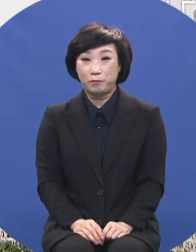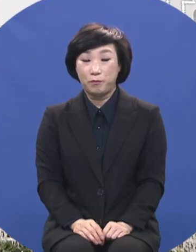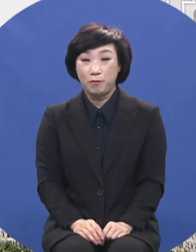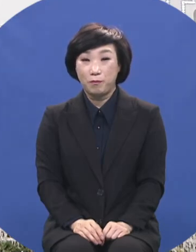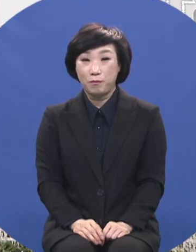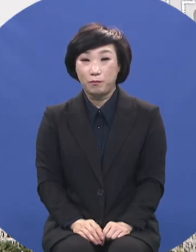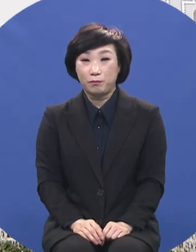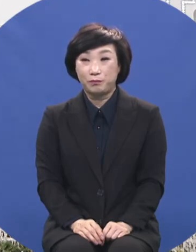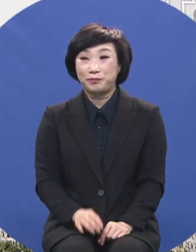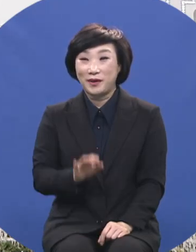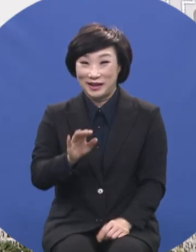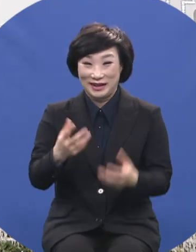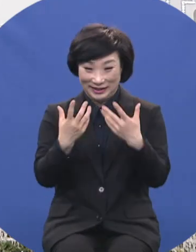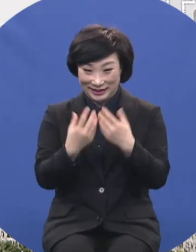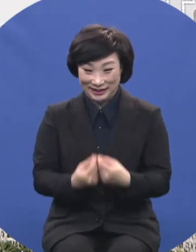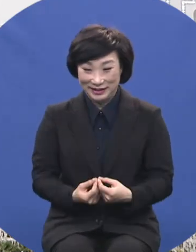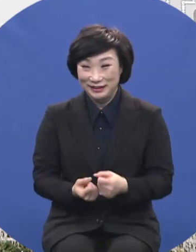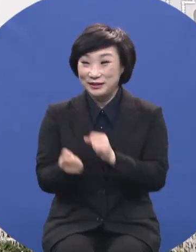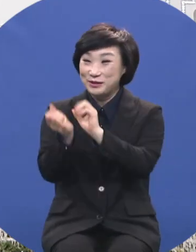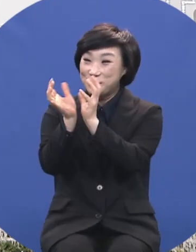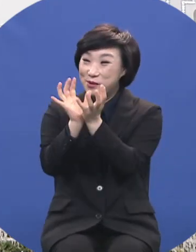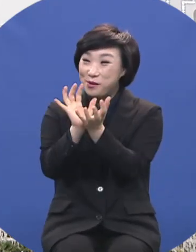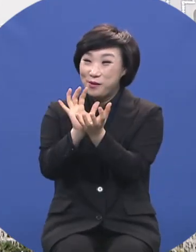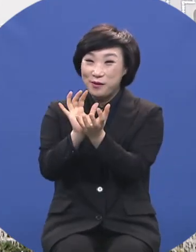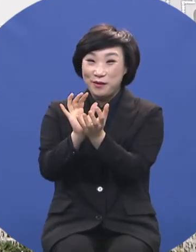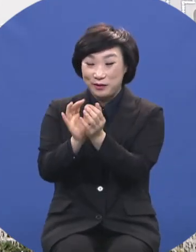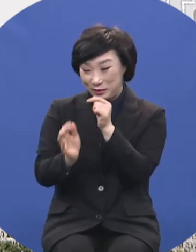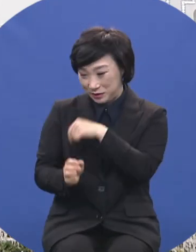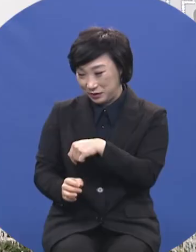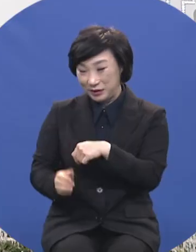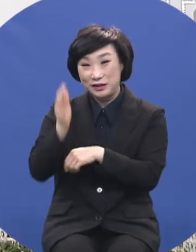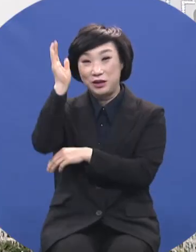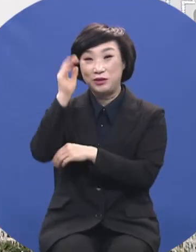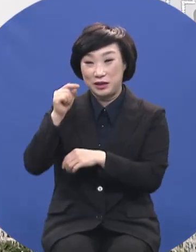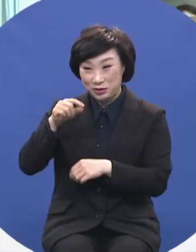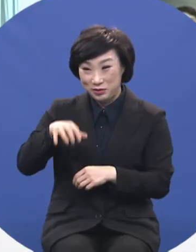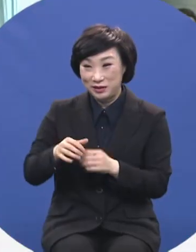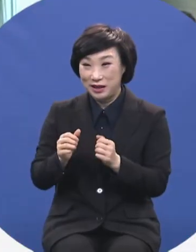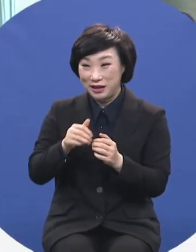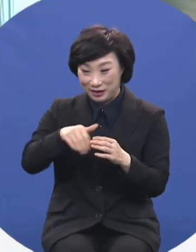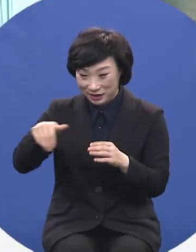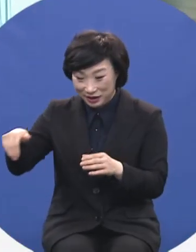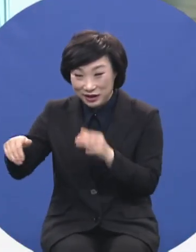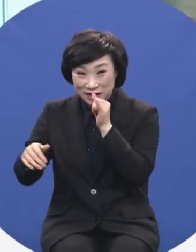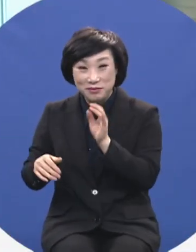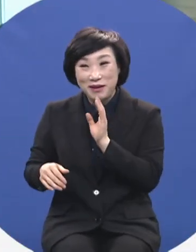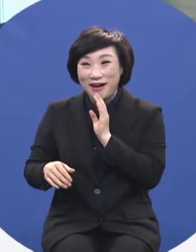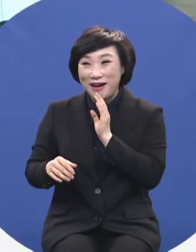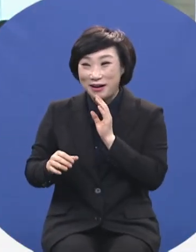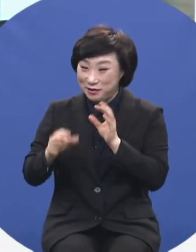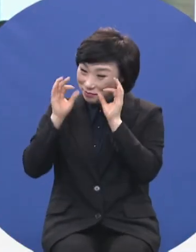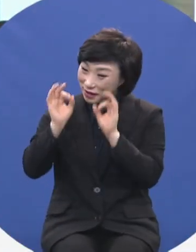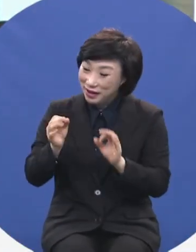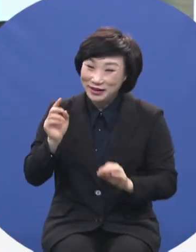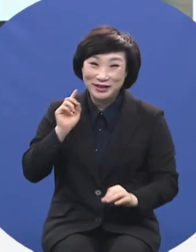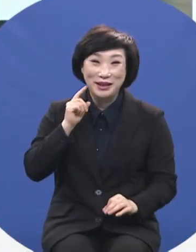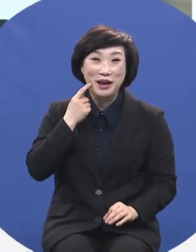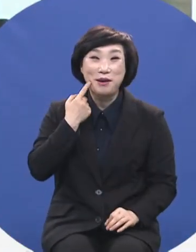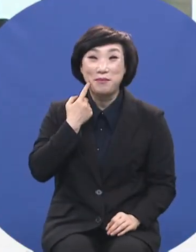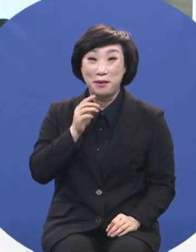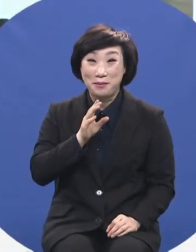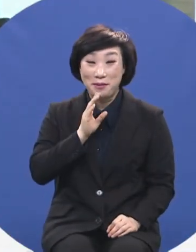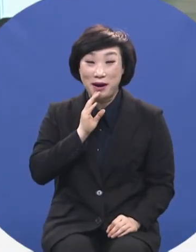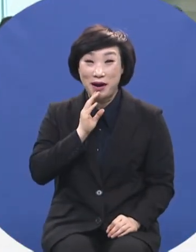이 꽃을 이렇게 보면요 얼마나 예쁩니까? 줄기가 이래요.